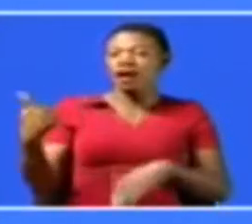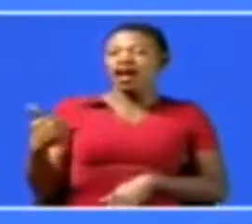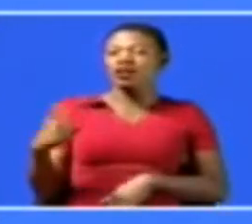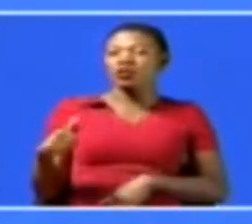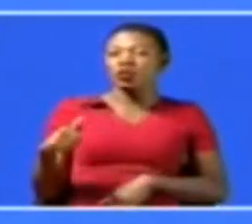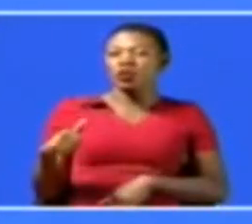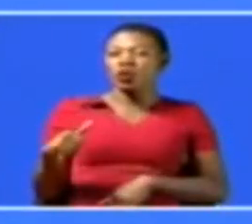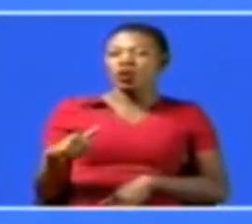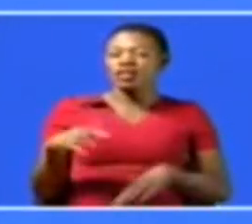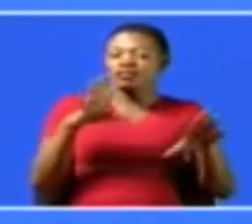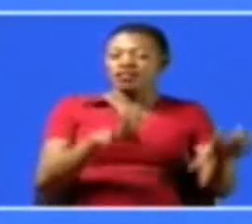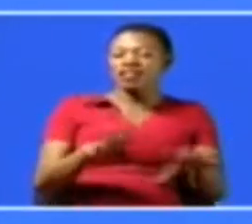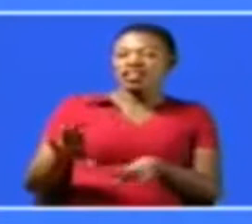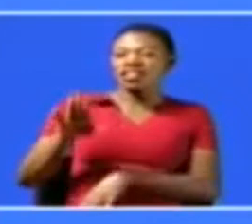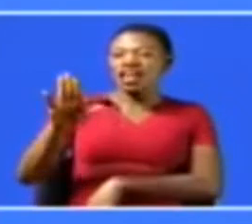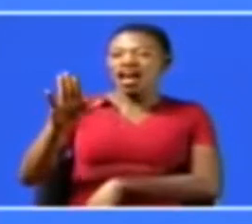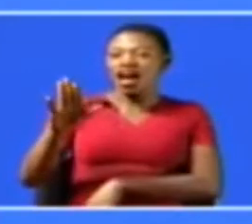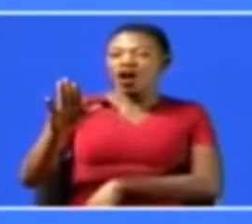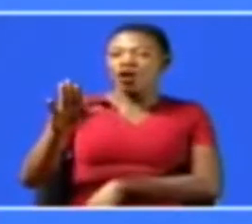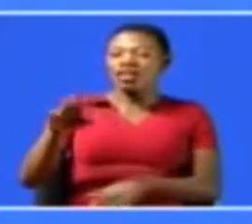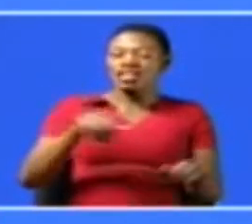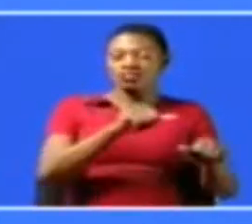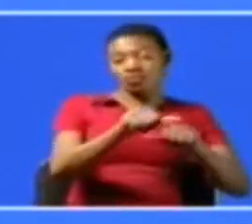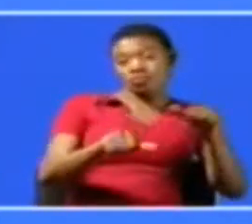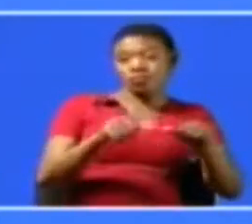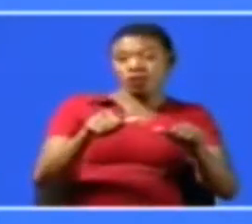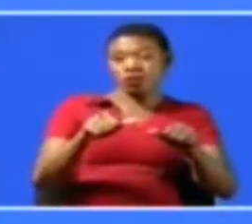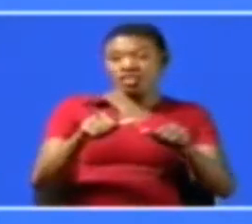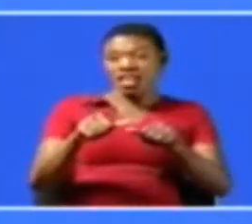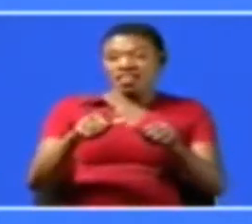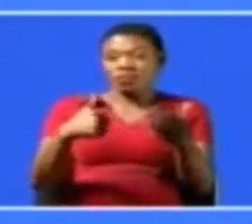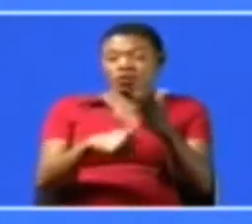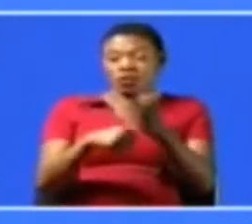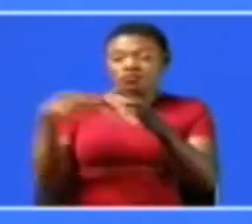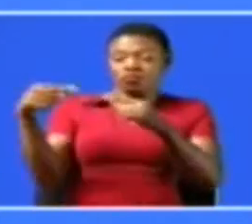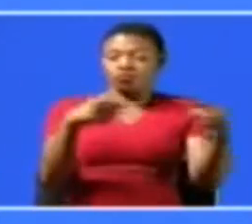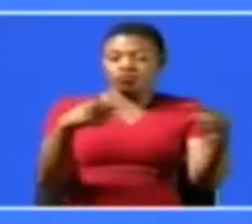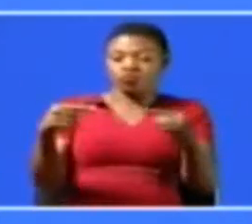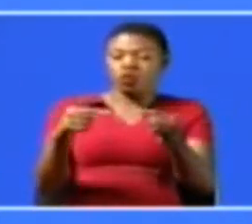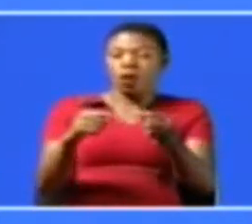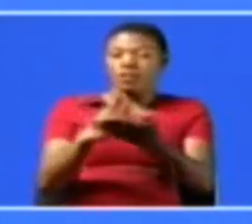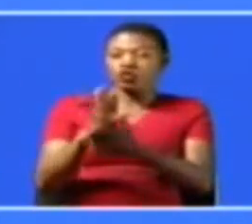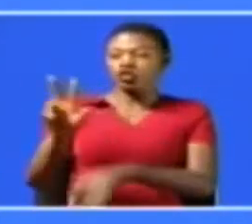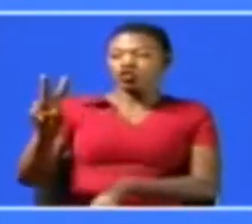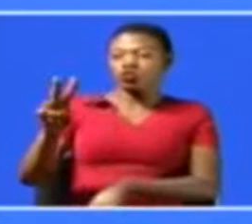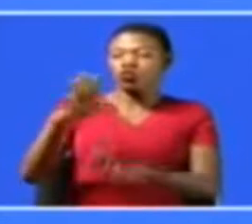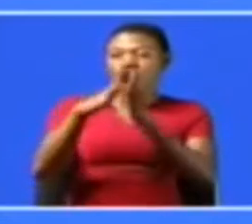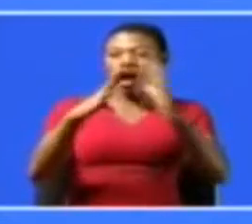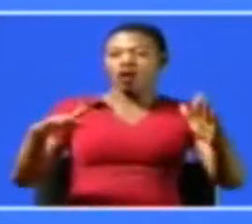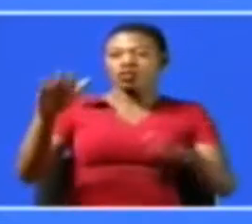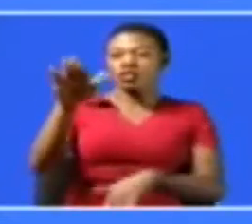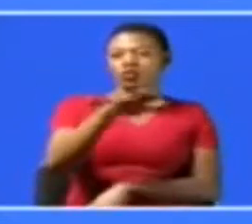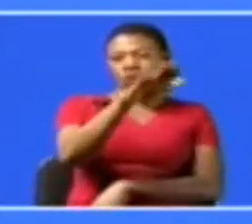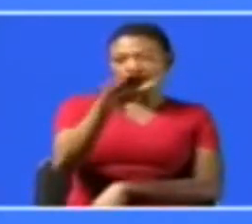wafanyikazi, masaibu yao yakiangazia athari za mgogoro kati ya bunge la seneti na lile la kitaifa kuhusiana na mswada wa